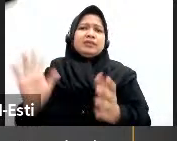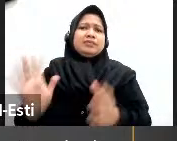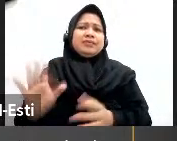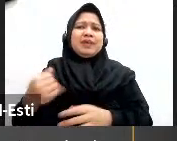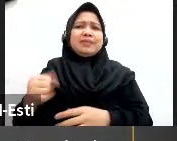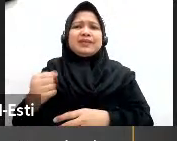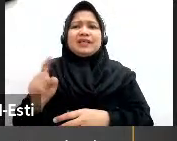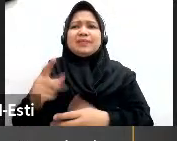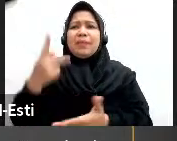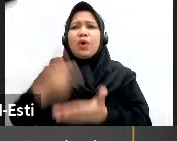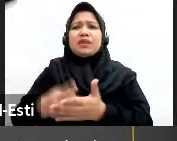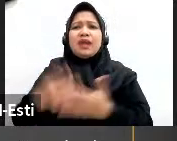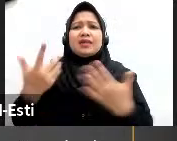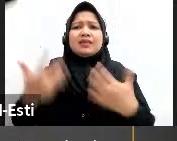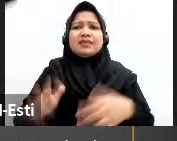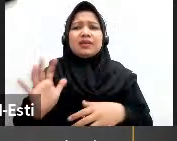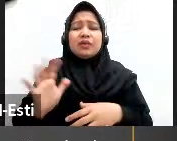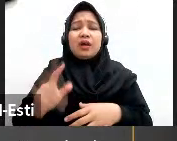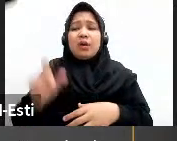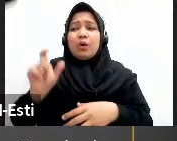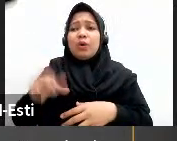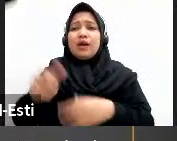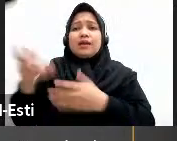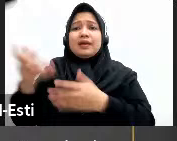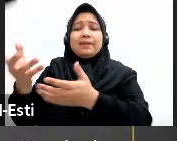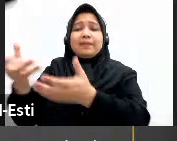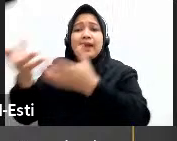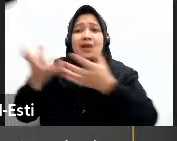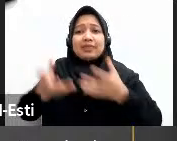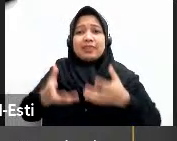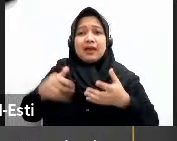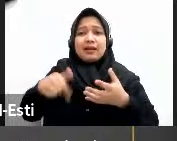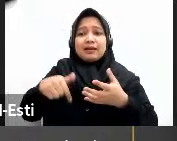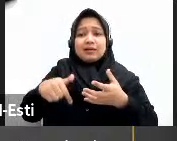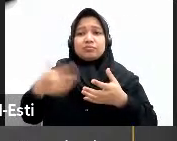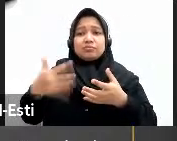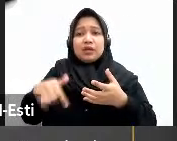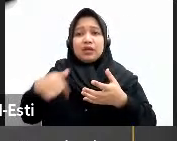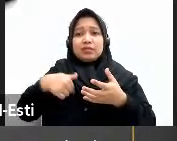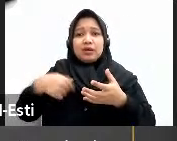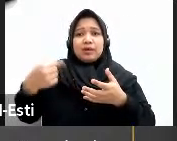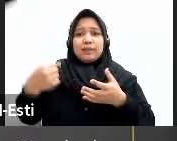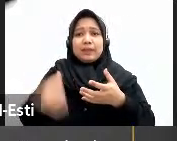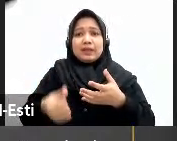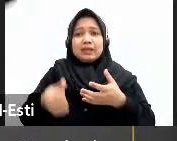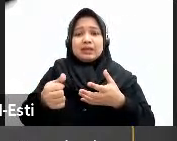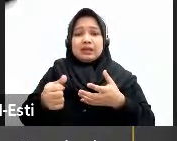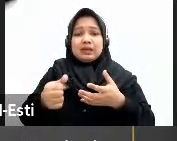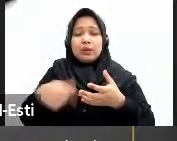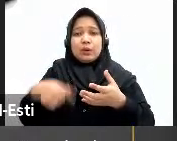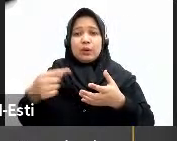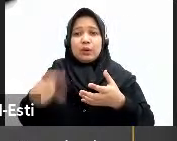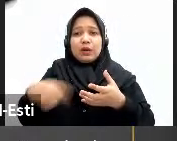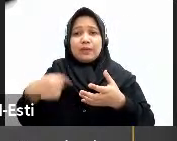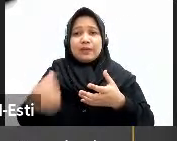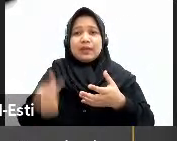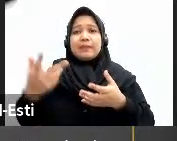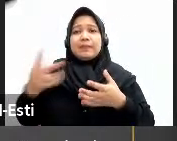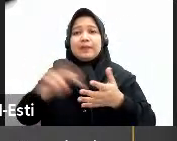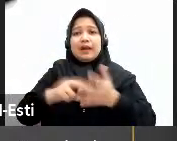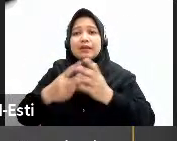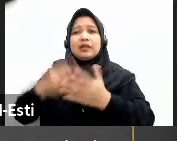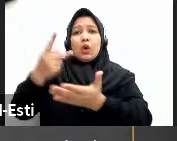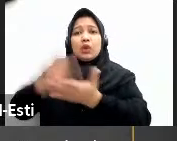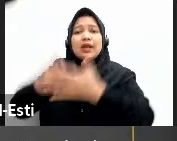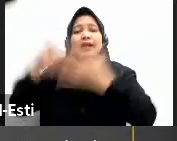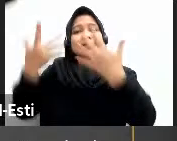sebagai pengangkut dia telah mengangkut barang itu sampai ke rumah konsumen untuknya selesai tidak